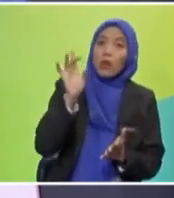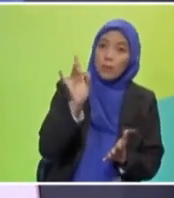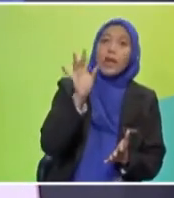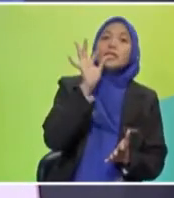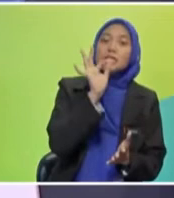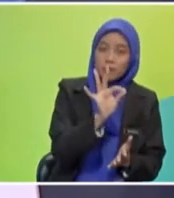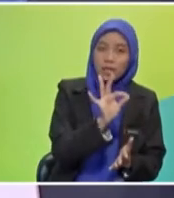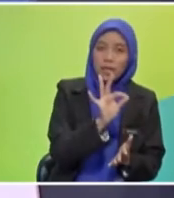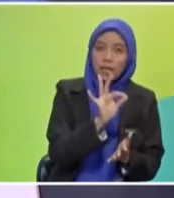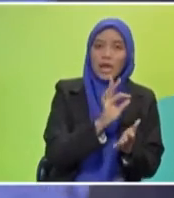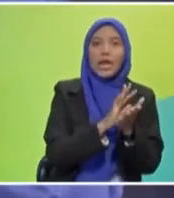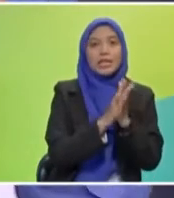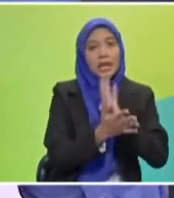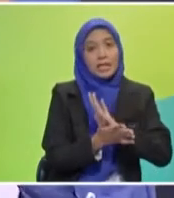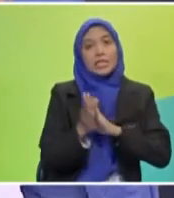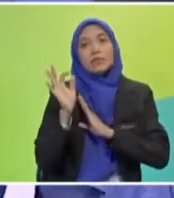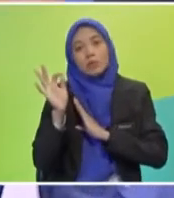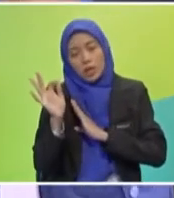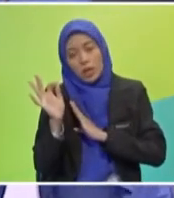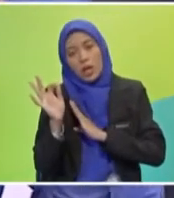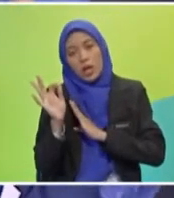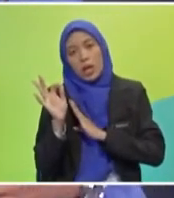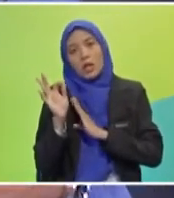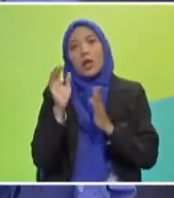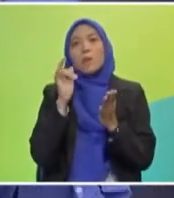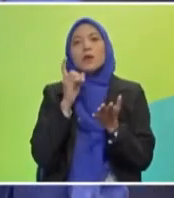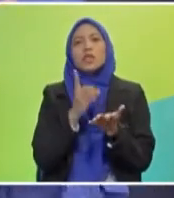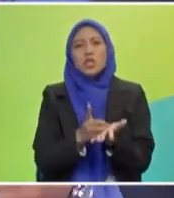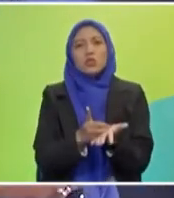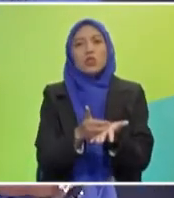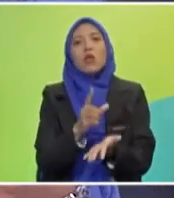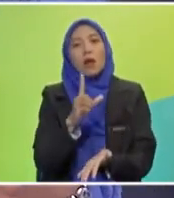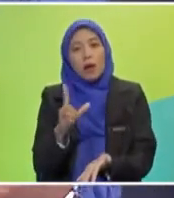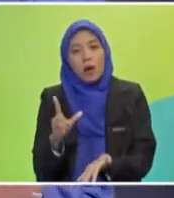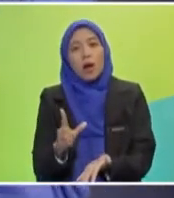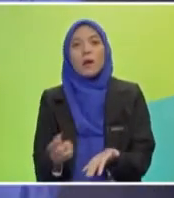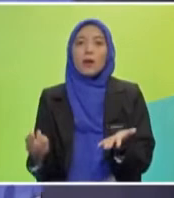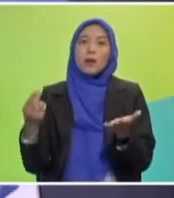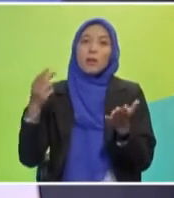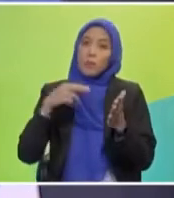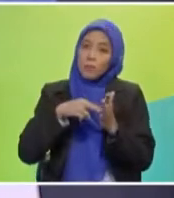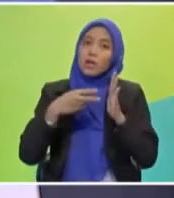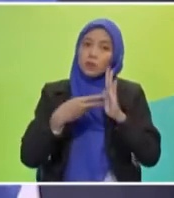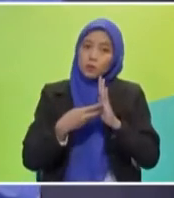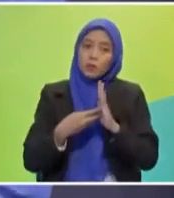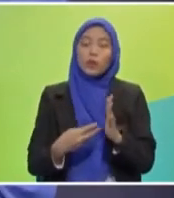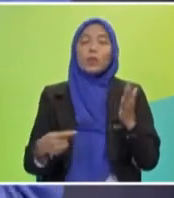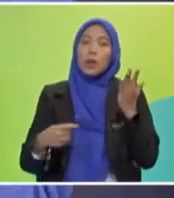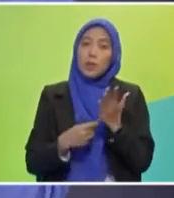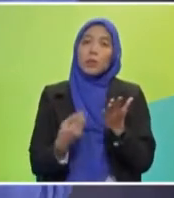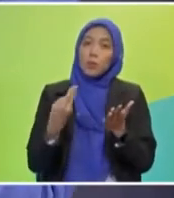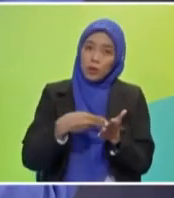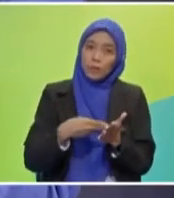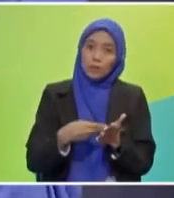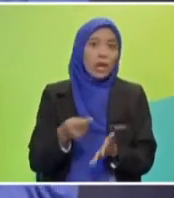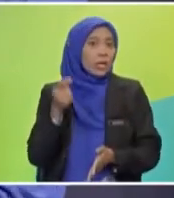sembilan. Jadi sembilan. Dan begitulah bila berlaku proses penambahan berulang tadi. Kalau tadi kita ada